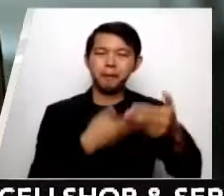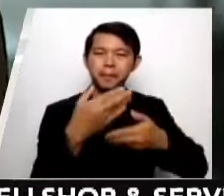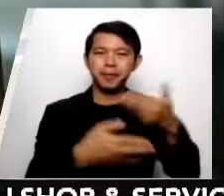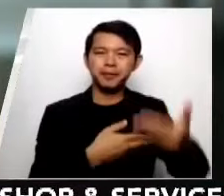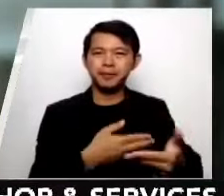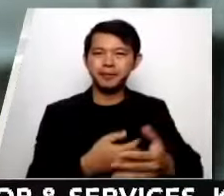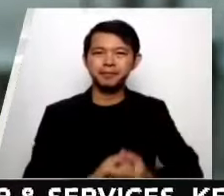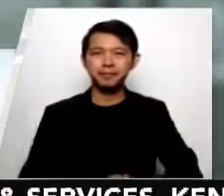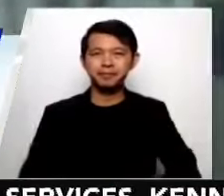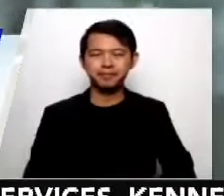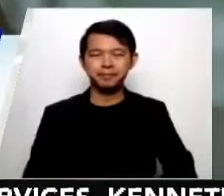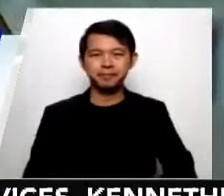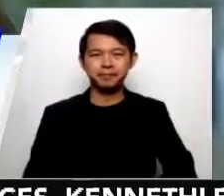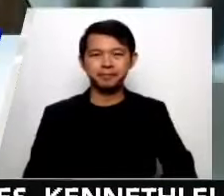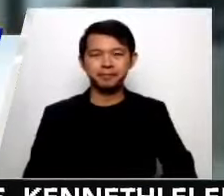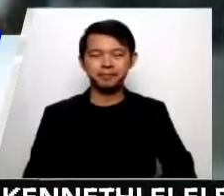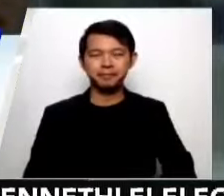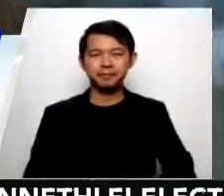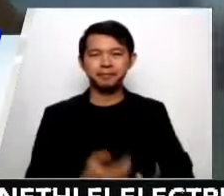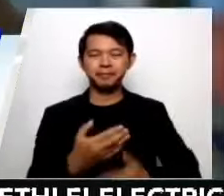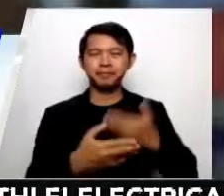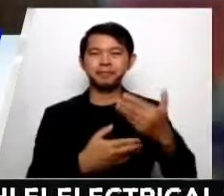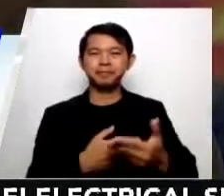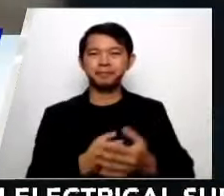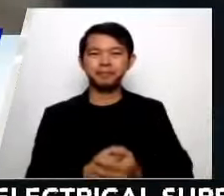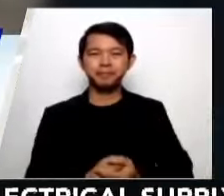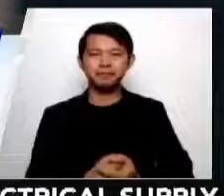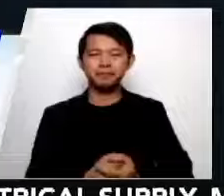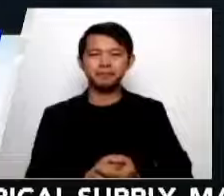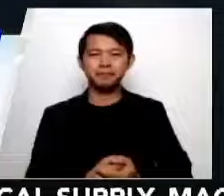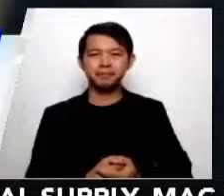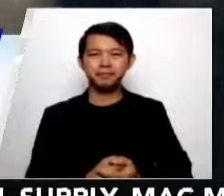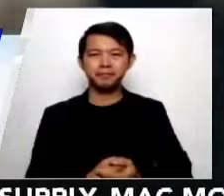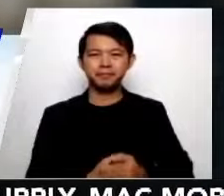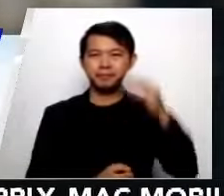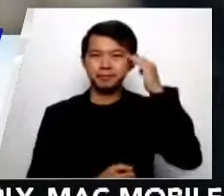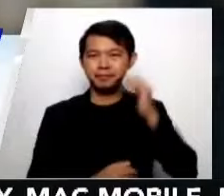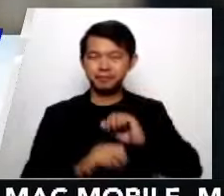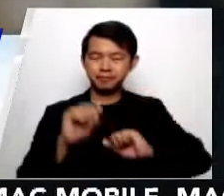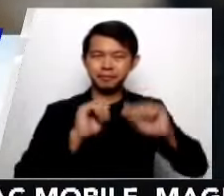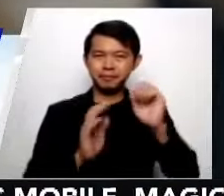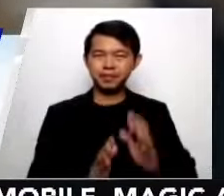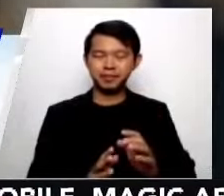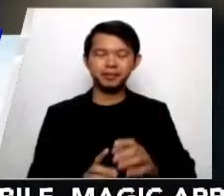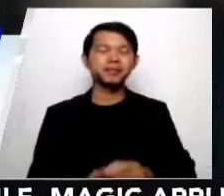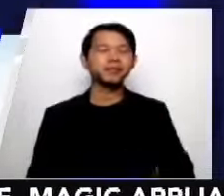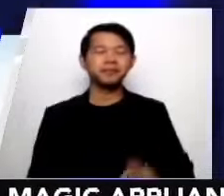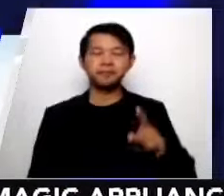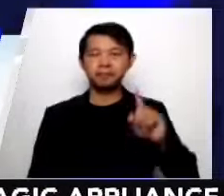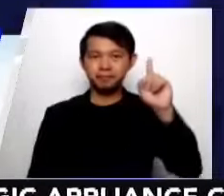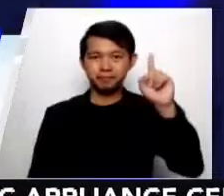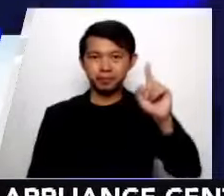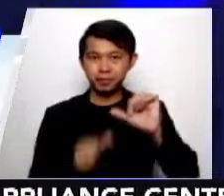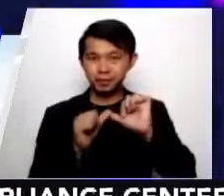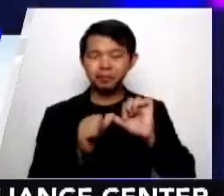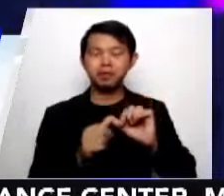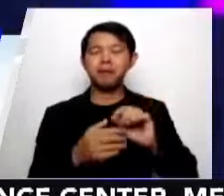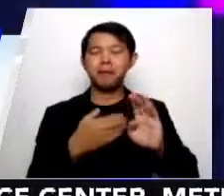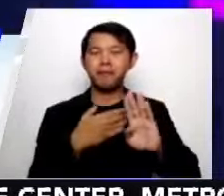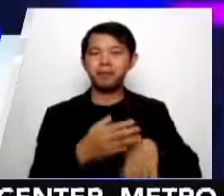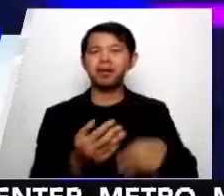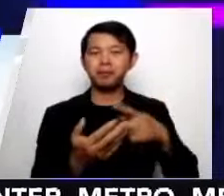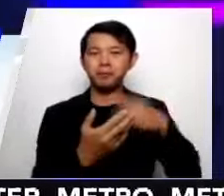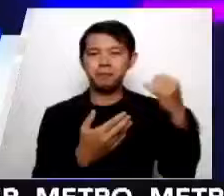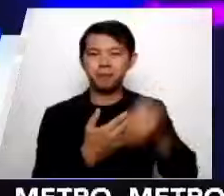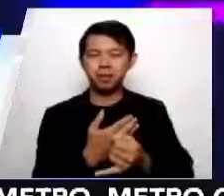Balik Pilipinas naman ang co-star ni Jae-wook sa Alchemy of Souls na si Kim Won-sik para sa ilang proyekto. Gusto raw niya makakolab